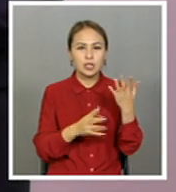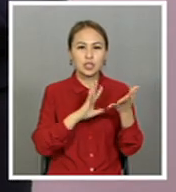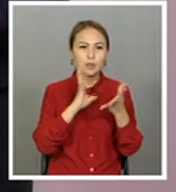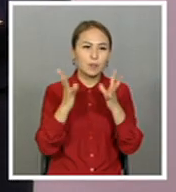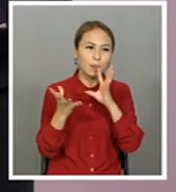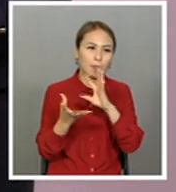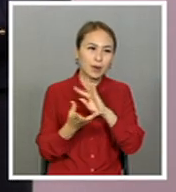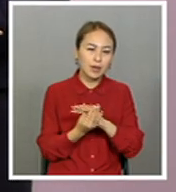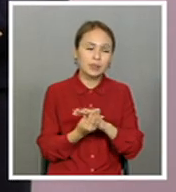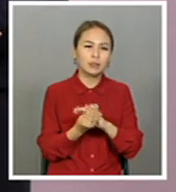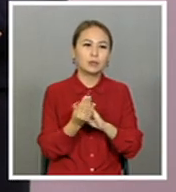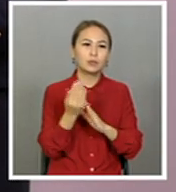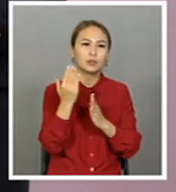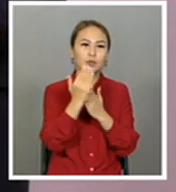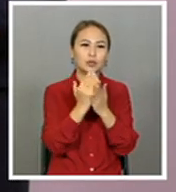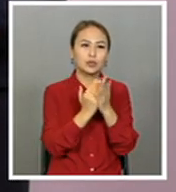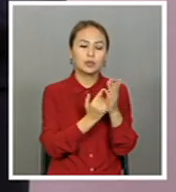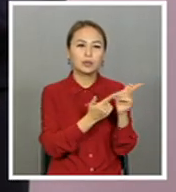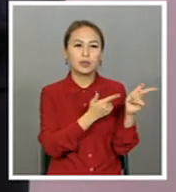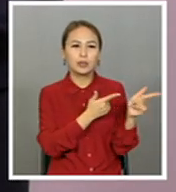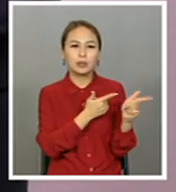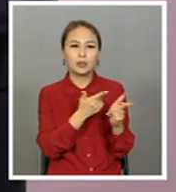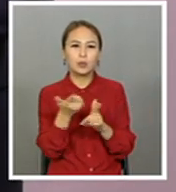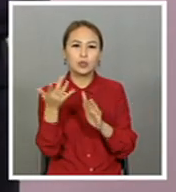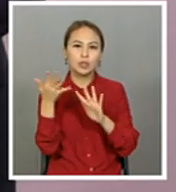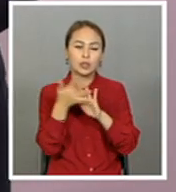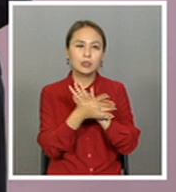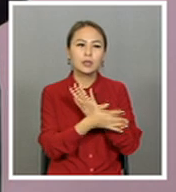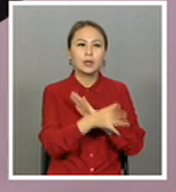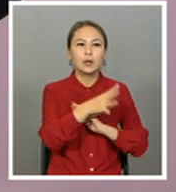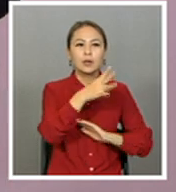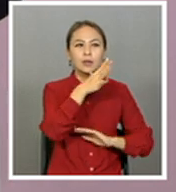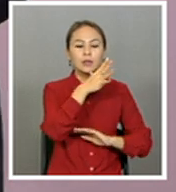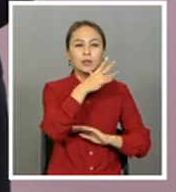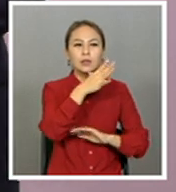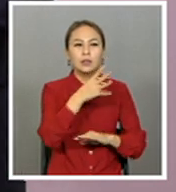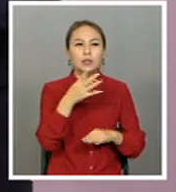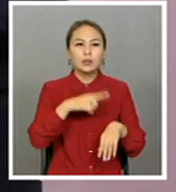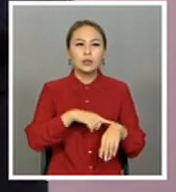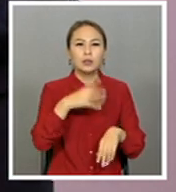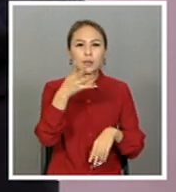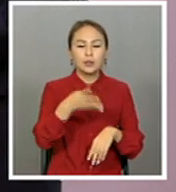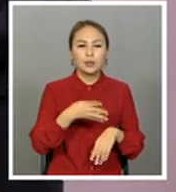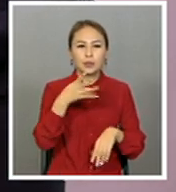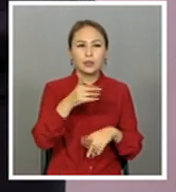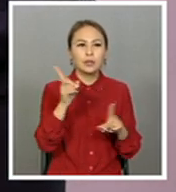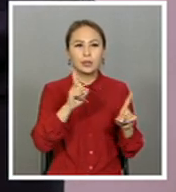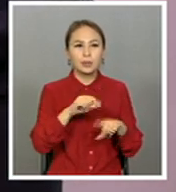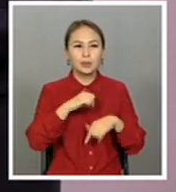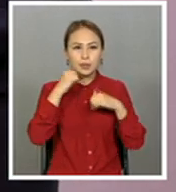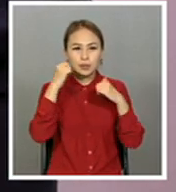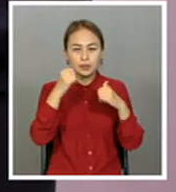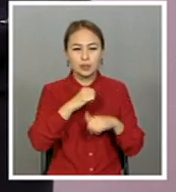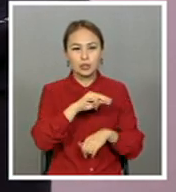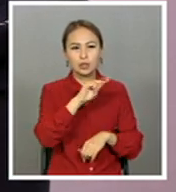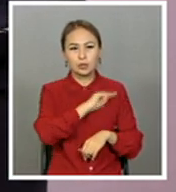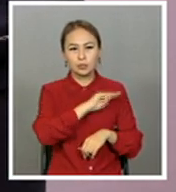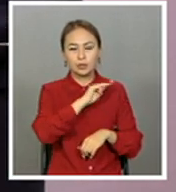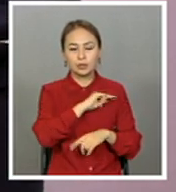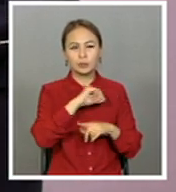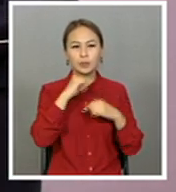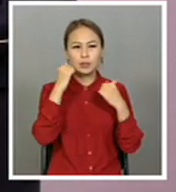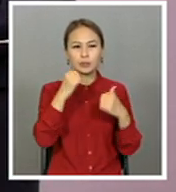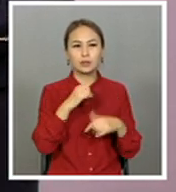барлық бөлшекті дайындауға жұмсаған уақыты белгілі. 4 сағат не белгісіз? Жұмыс белгісіз,